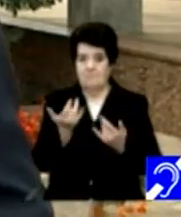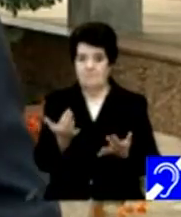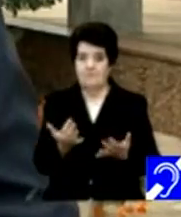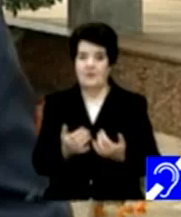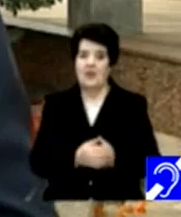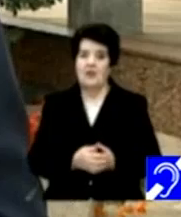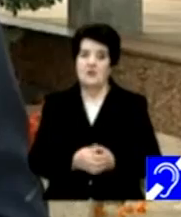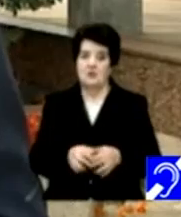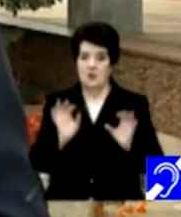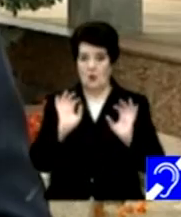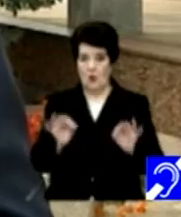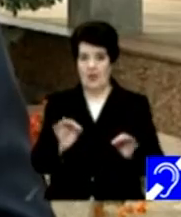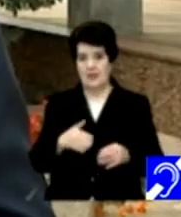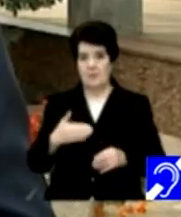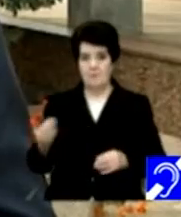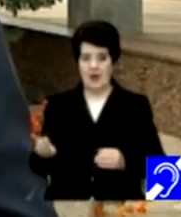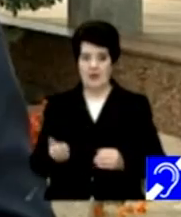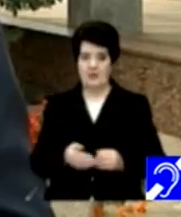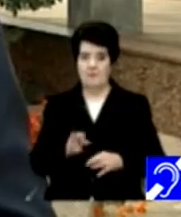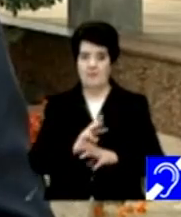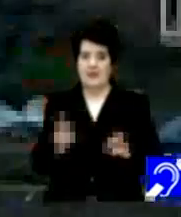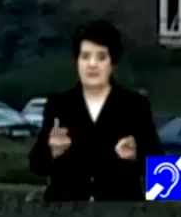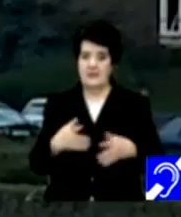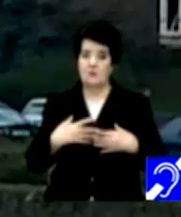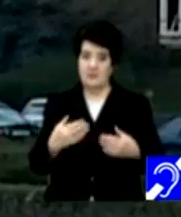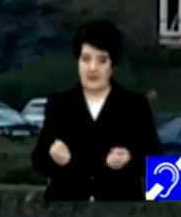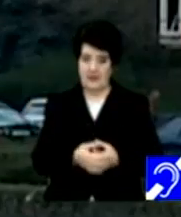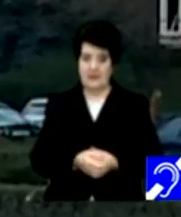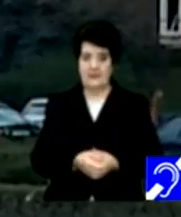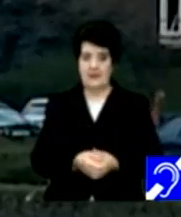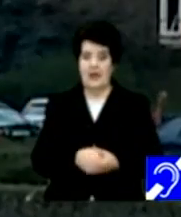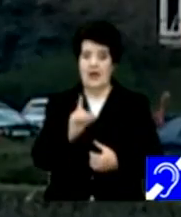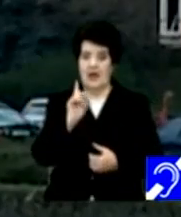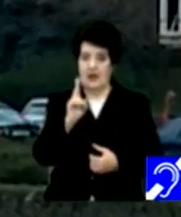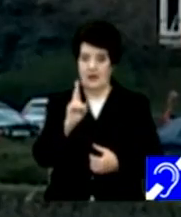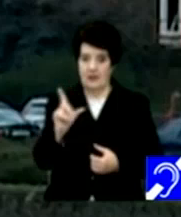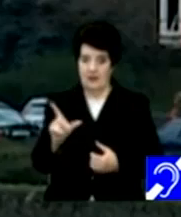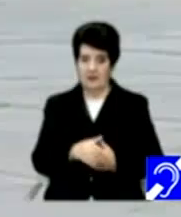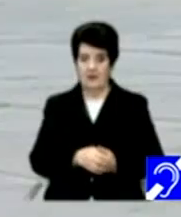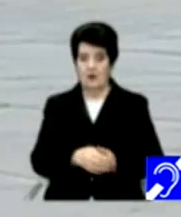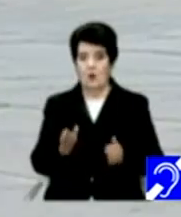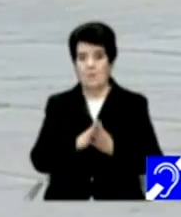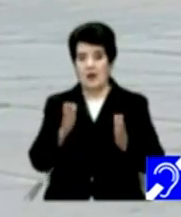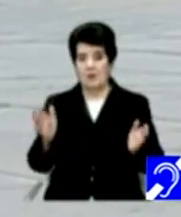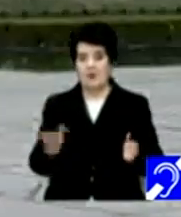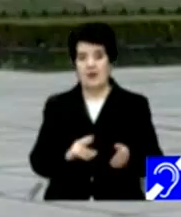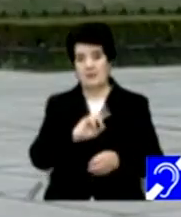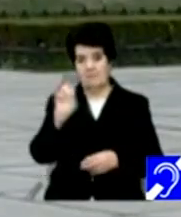un gest foarte corect din partea Ministerului Sănătății că o mare parte va